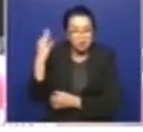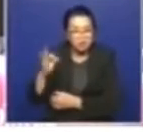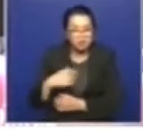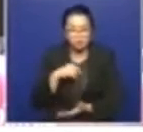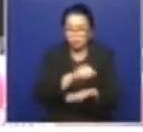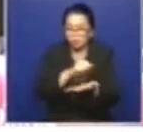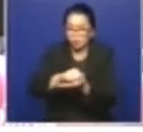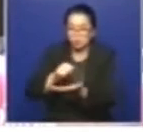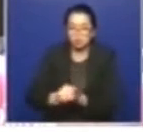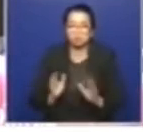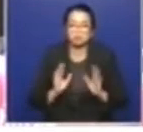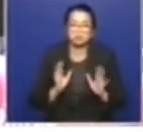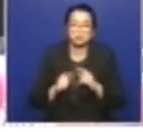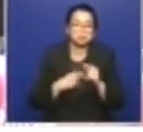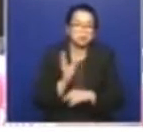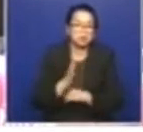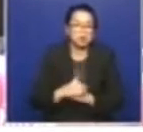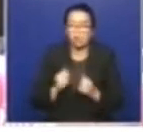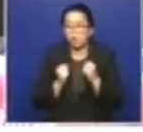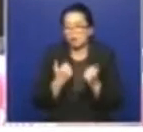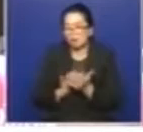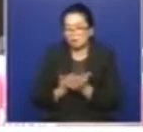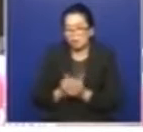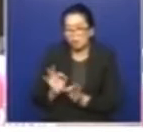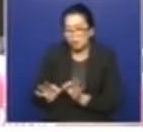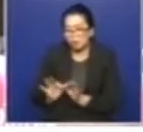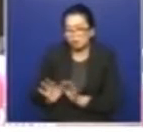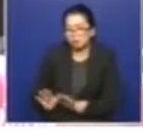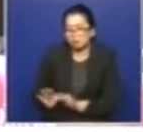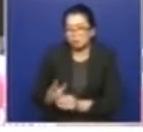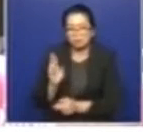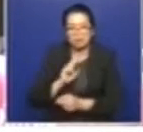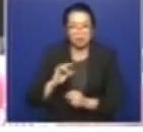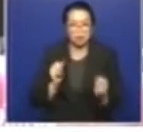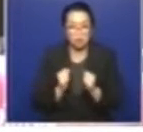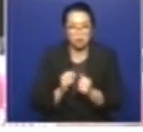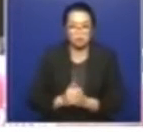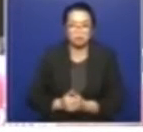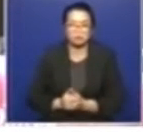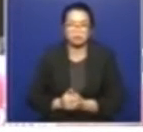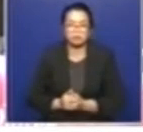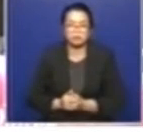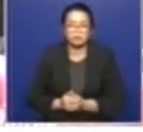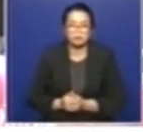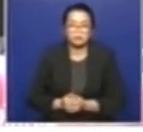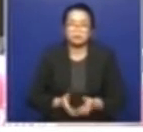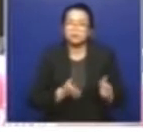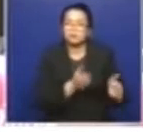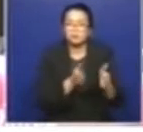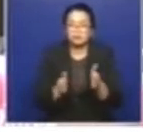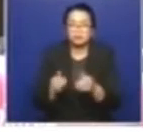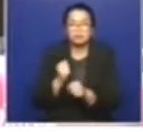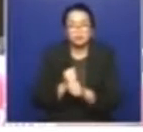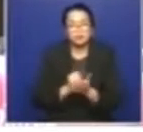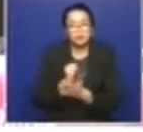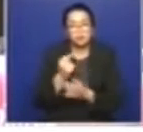ไม่ไปอ่ะเพราะอะไรไม่มั่นใจไม่ใช้เงินเพราะนั้นสิ่งซึ่งท่านทำมาวันนี้หลายส่วนถูกแต่สิ่งซึ่งนายกต้องท